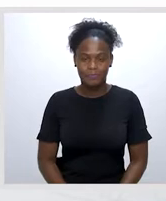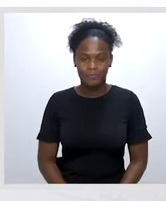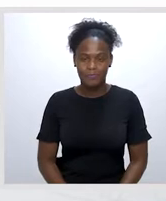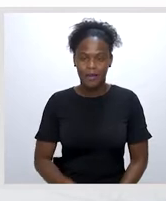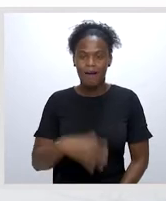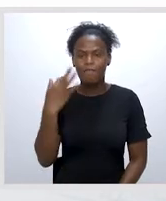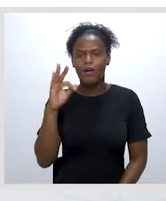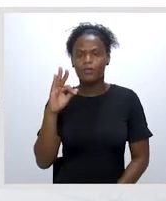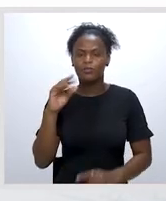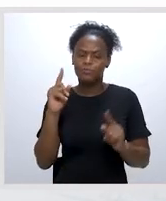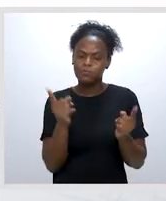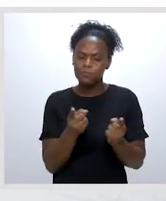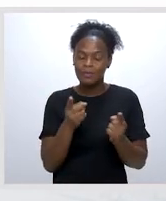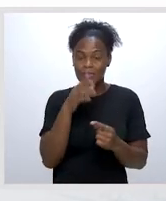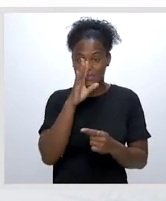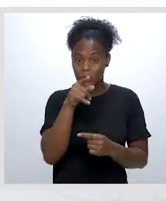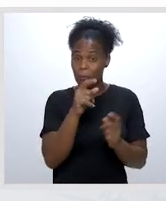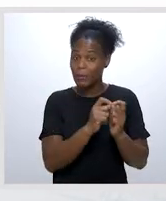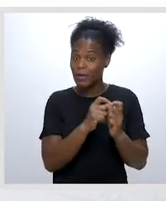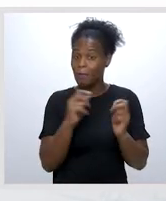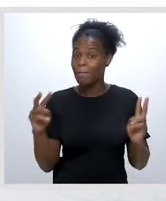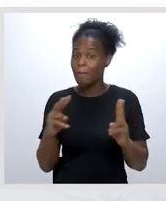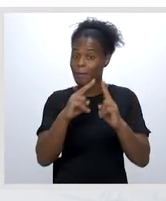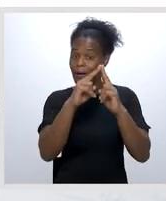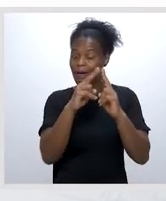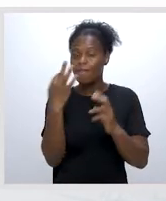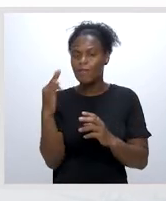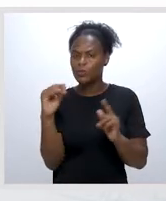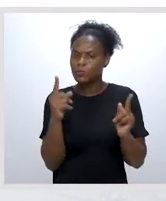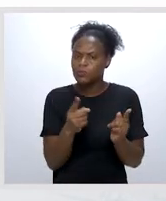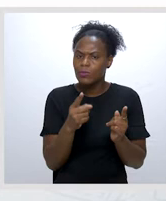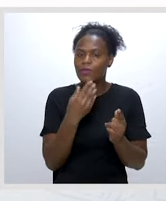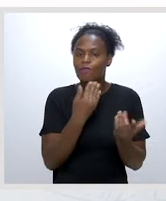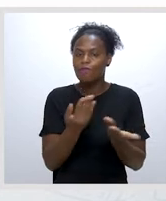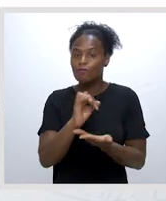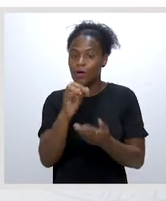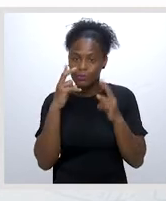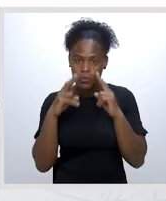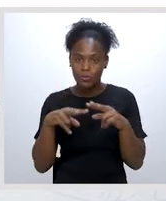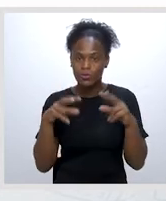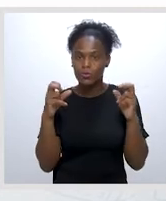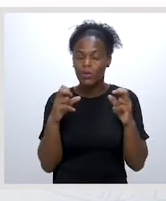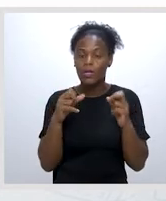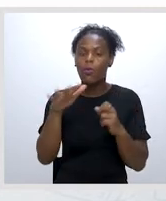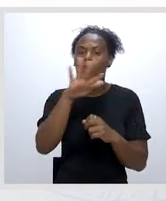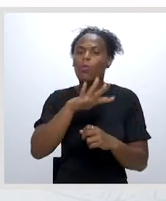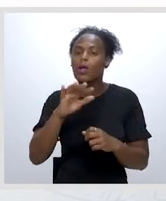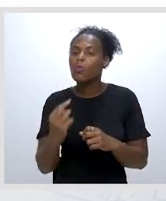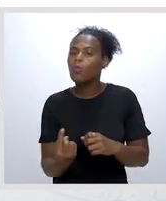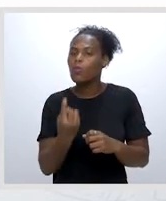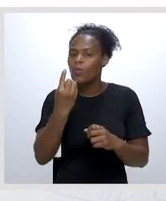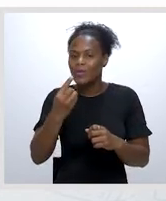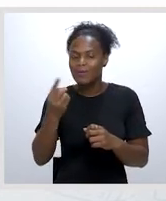France Miniature. Située près de Paris, France Miniature vous invite à découvrir un site unique